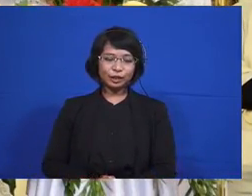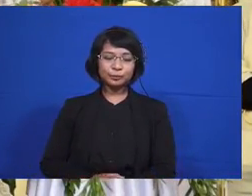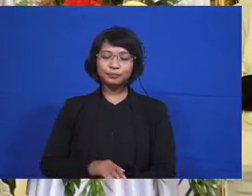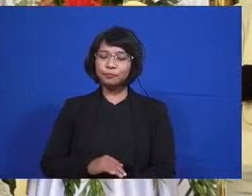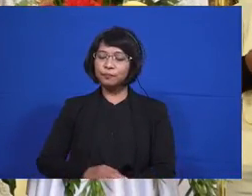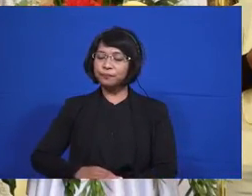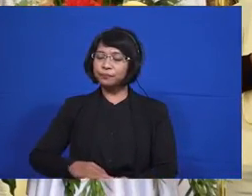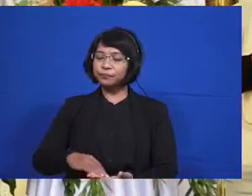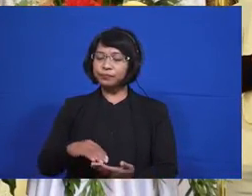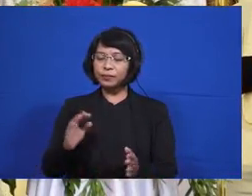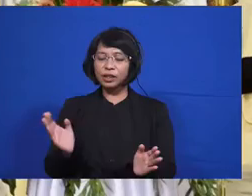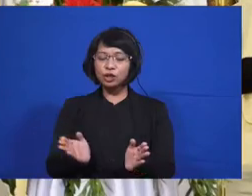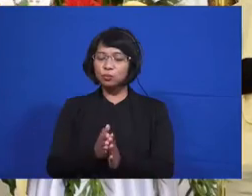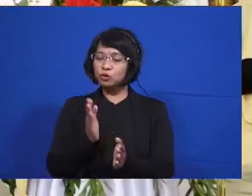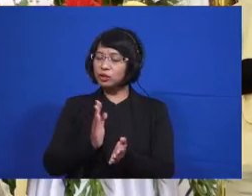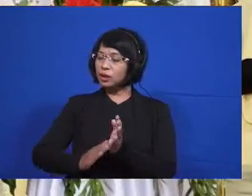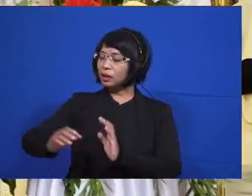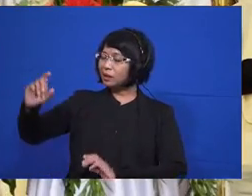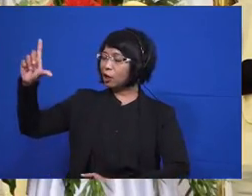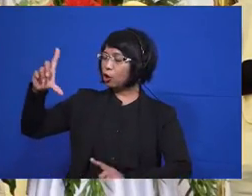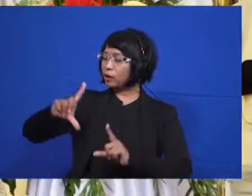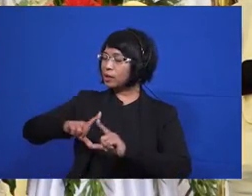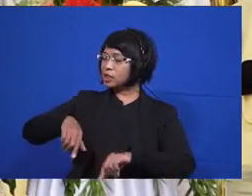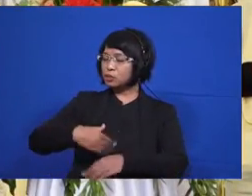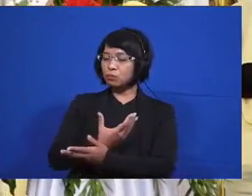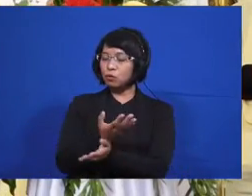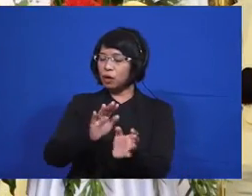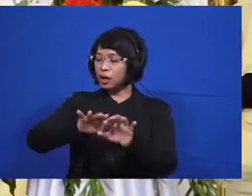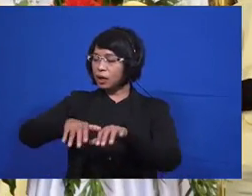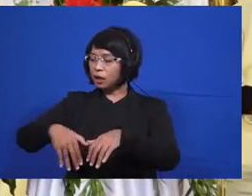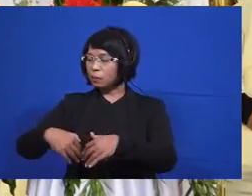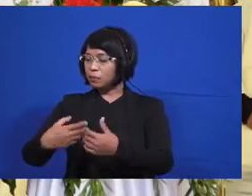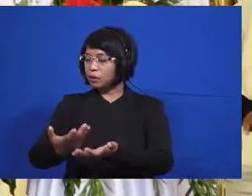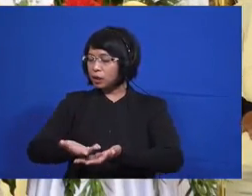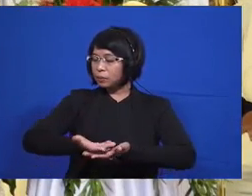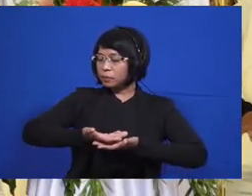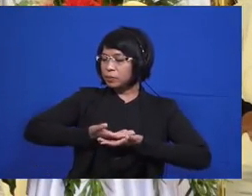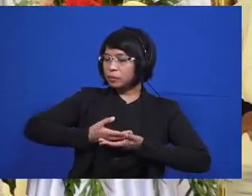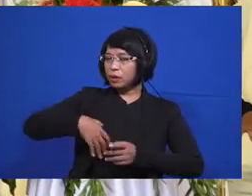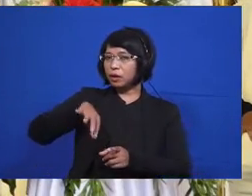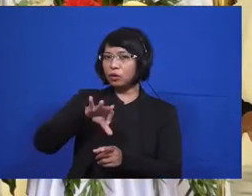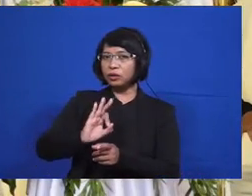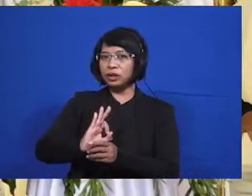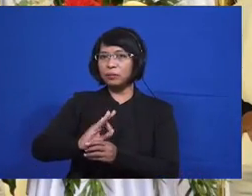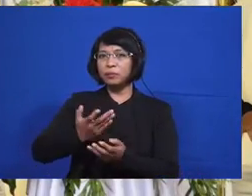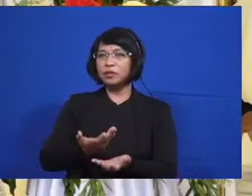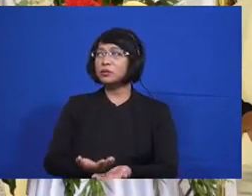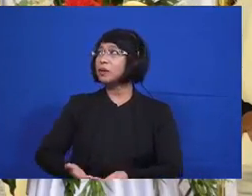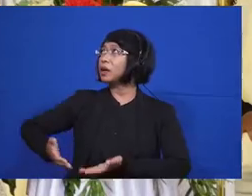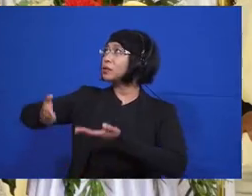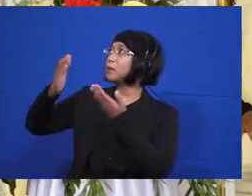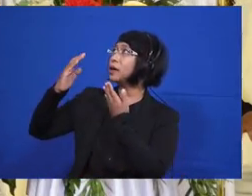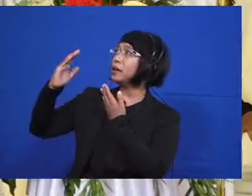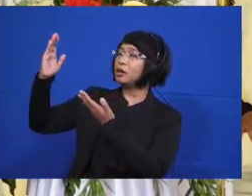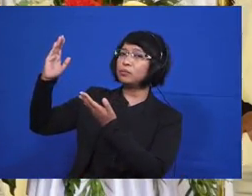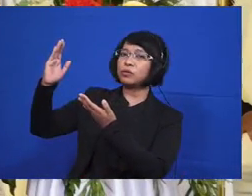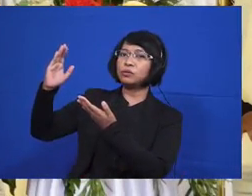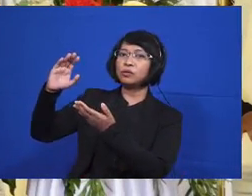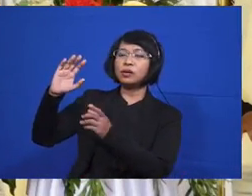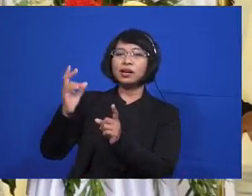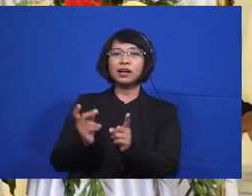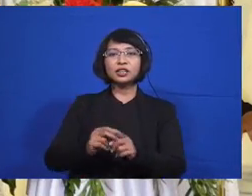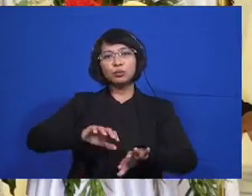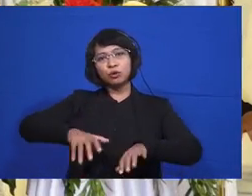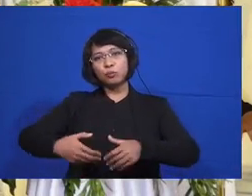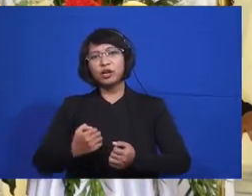Terpujilah Engkau Tuhan Allah semesta alam, sebab dari kemurahan-Mu kami menerima roti yang kami persembahkan kepada-Mu, hasil bumi